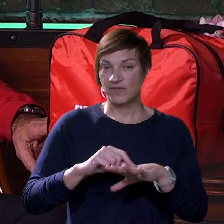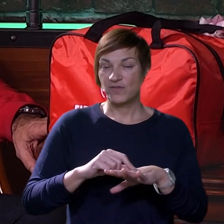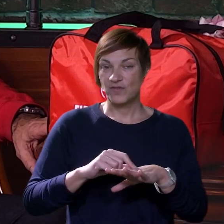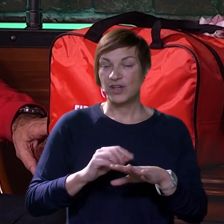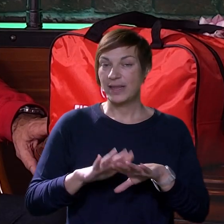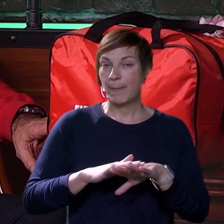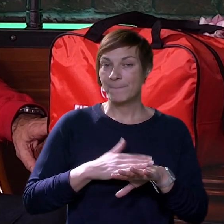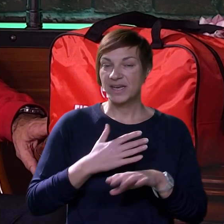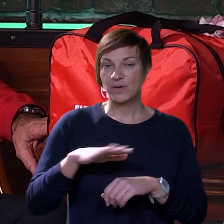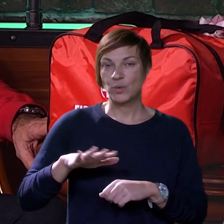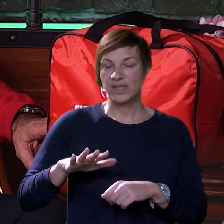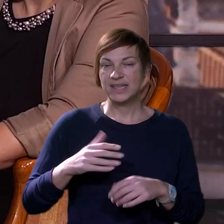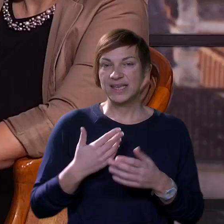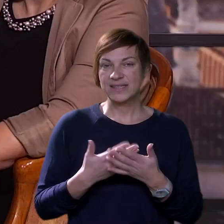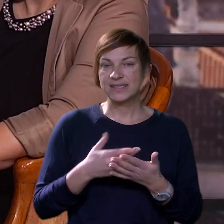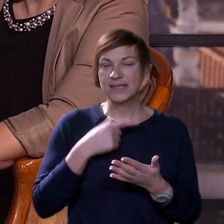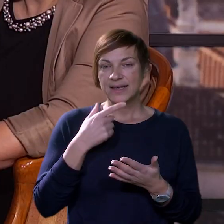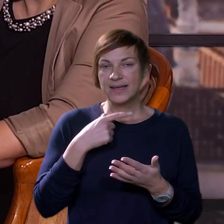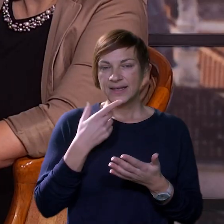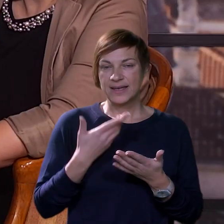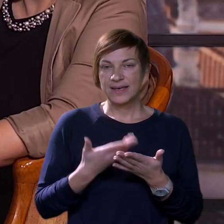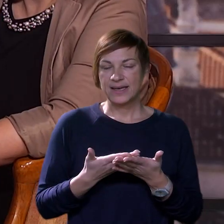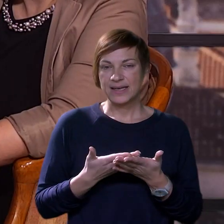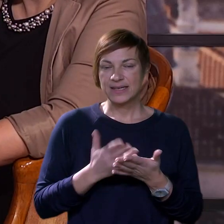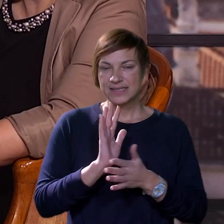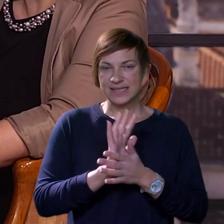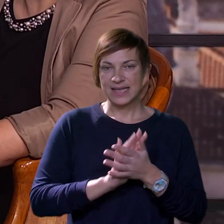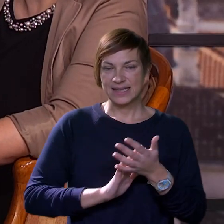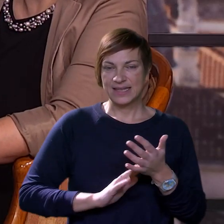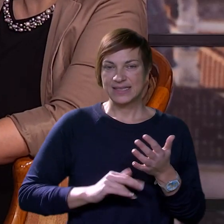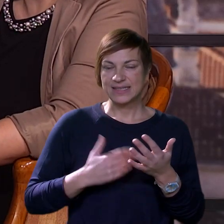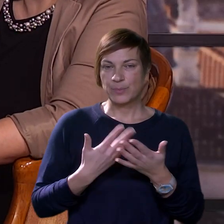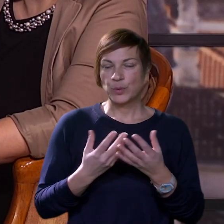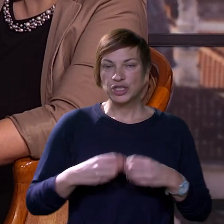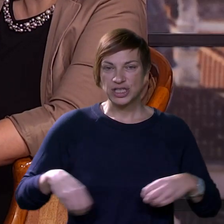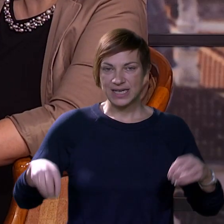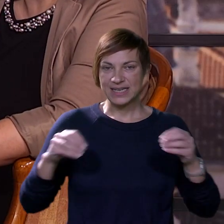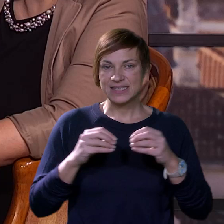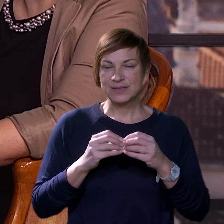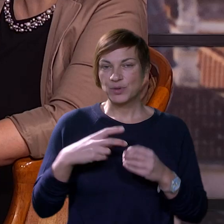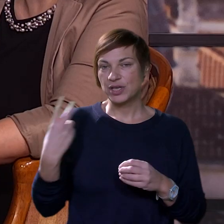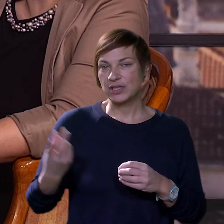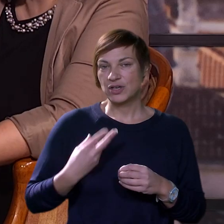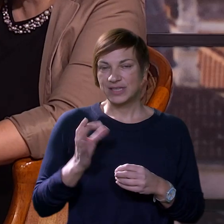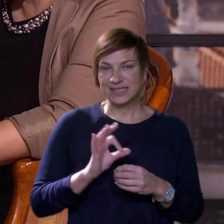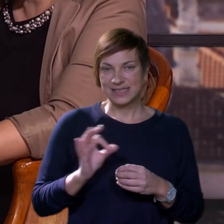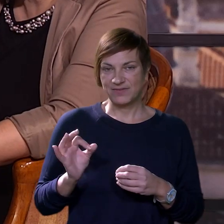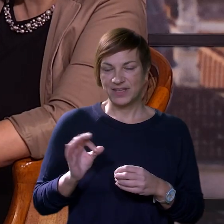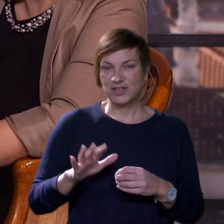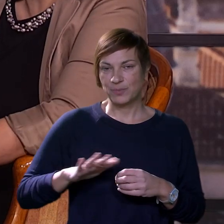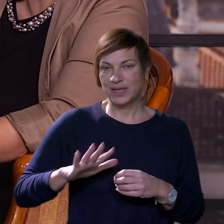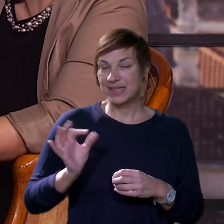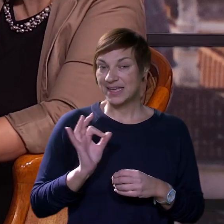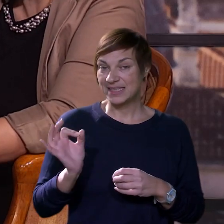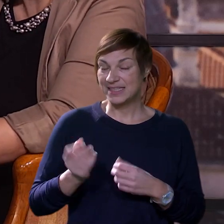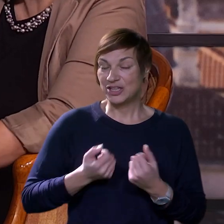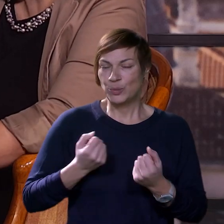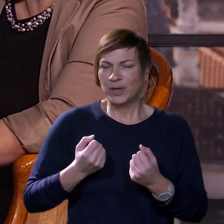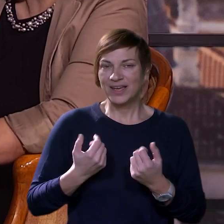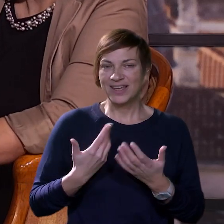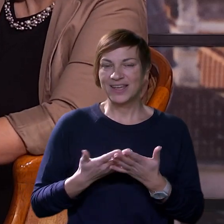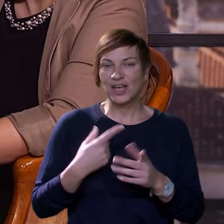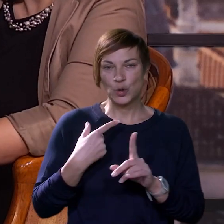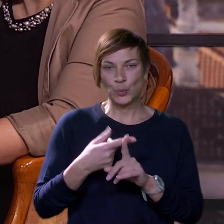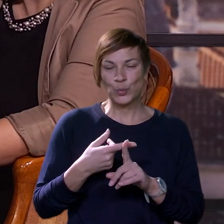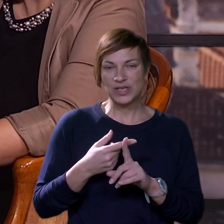brigu o djeci. Rekli ste da ste počeli sa tim projektom, da je odaziv dosta dobar, djeca dobro